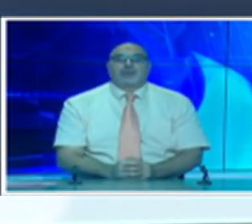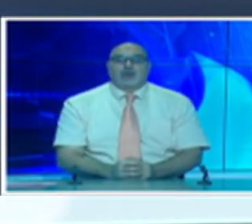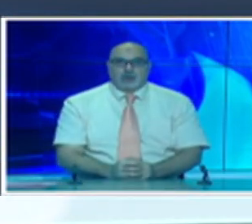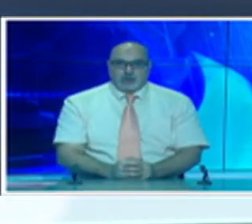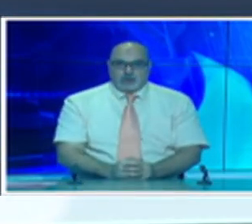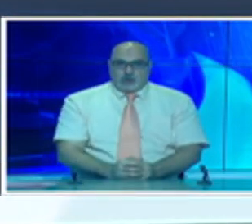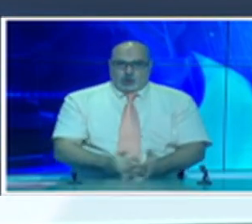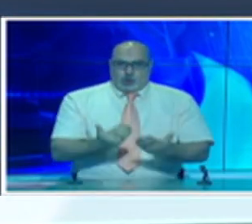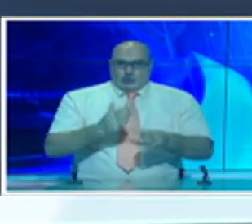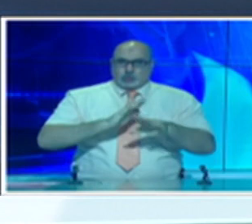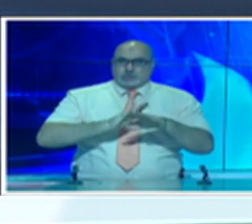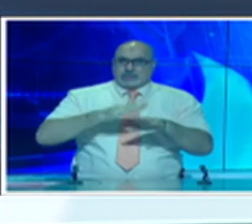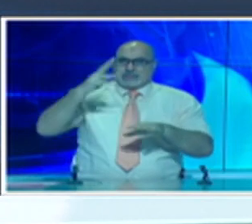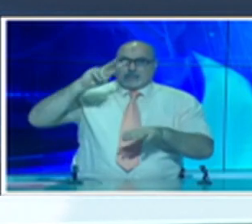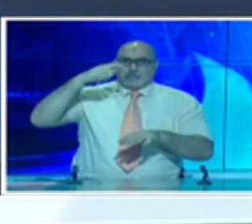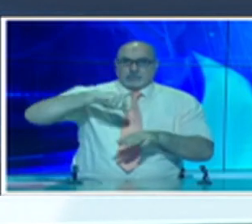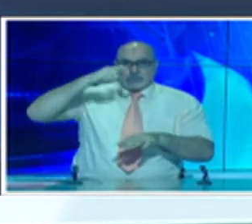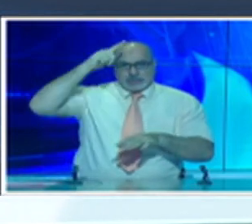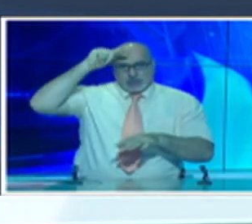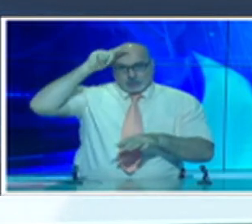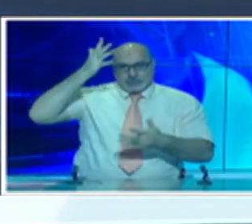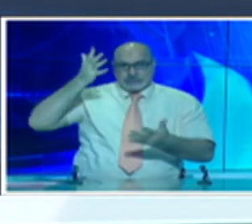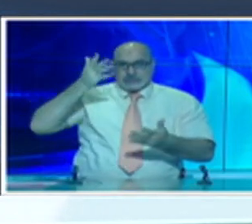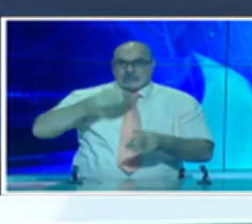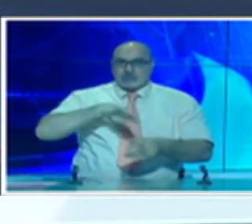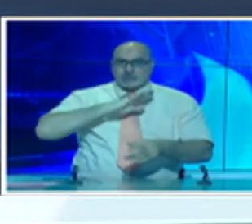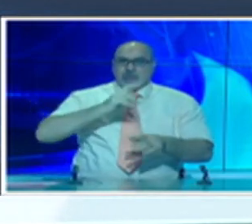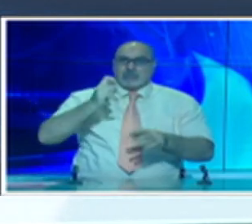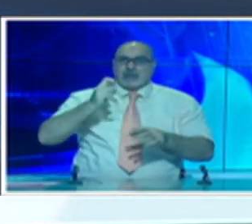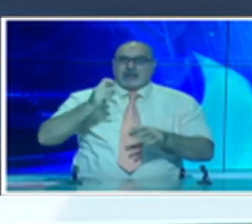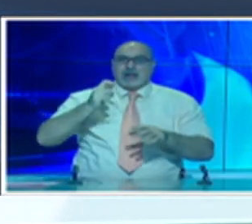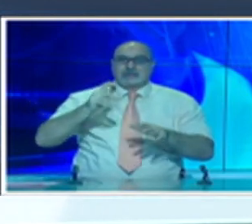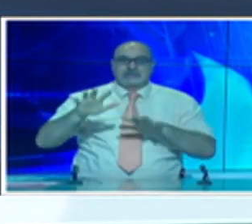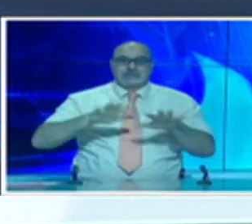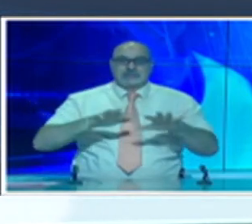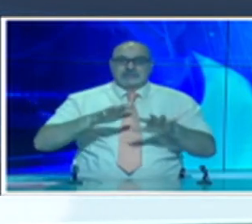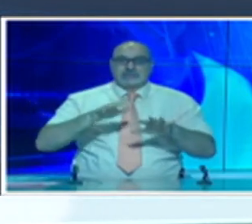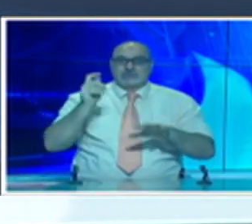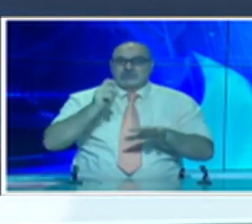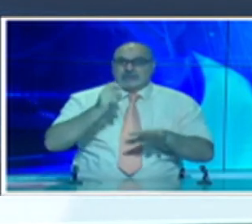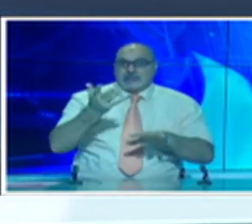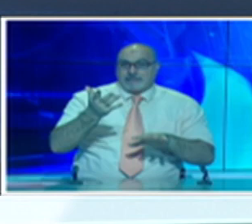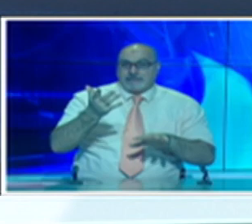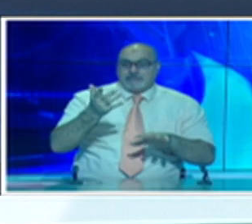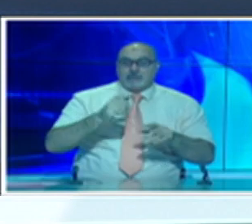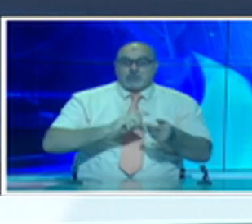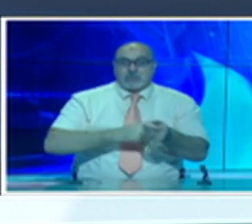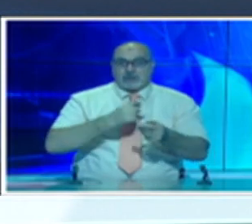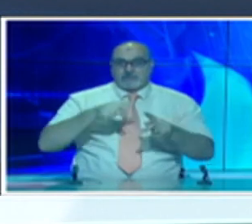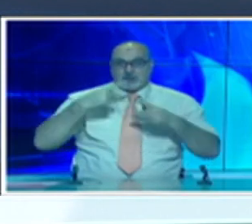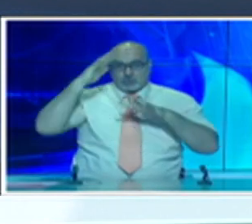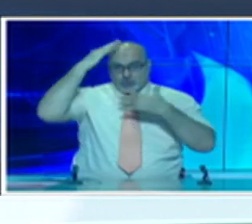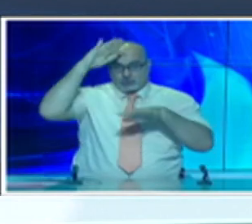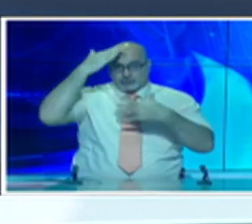بداية، يعقد اليوم مستشار رئيس الجمهورية المكلف بالحركة الجمعوية والجالية الوطنية